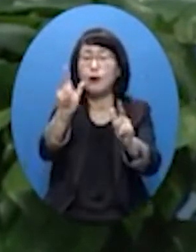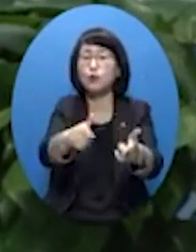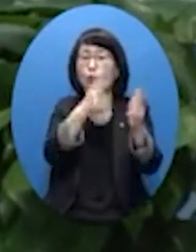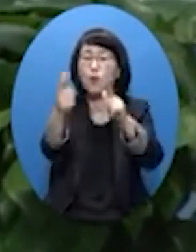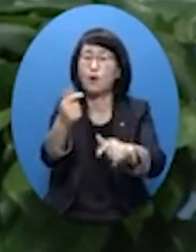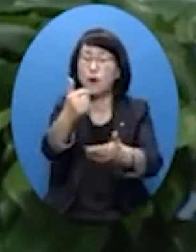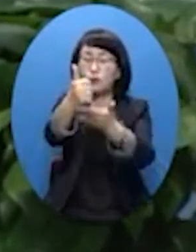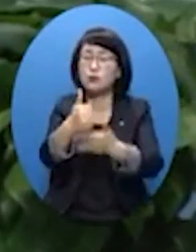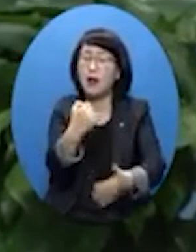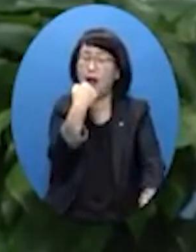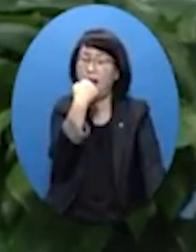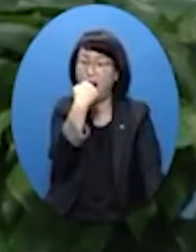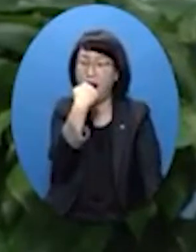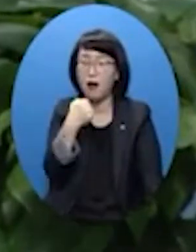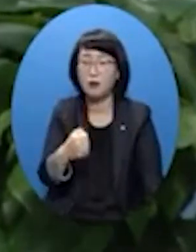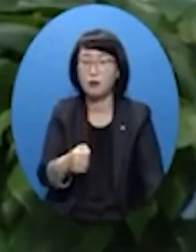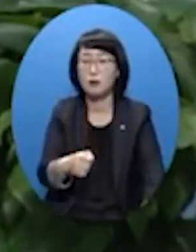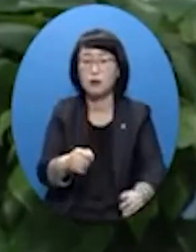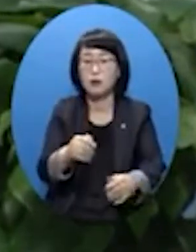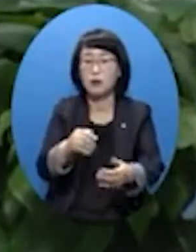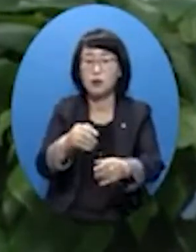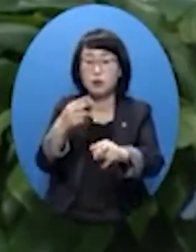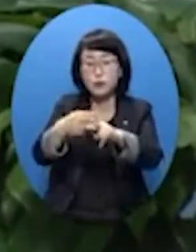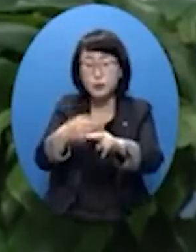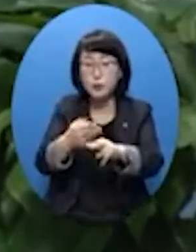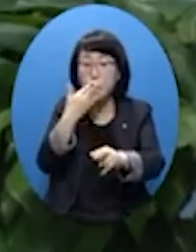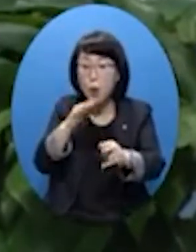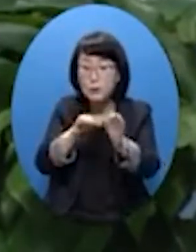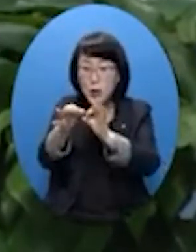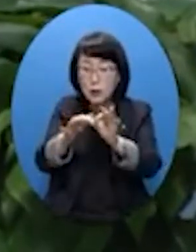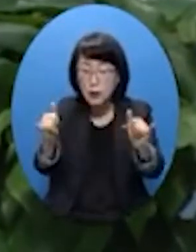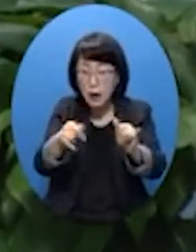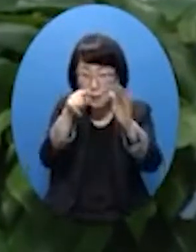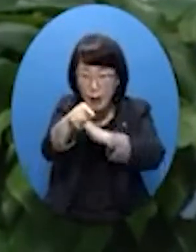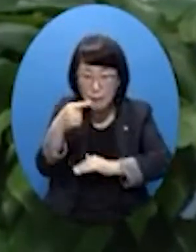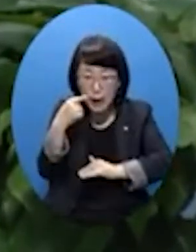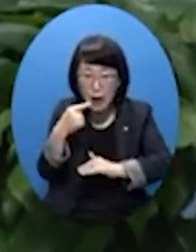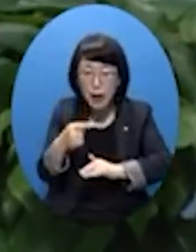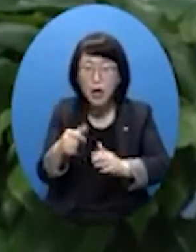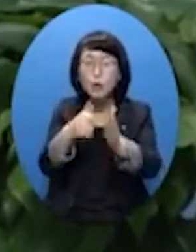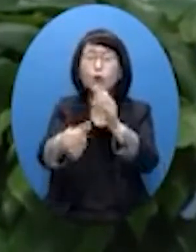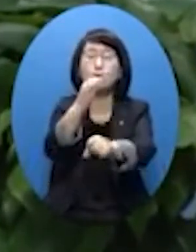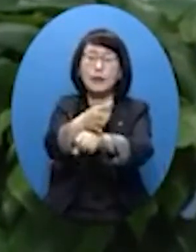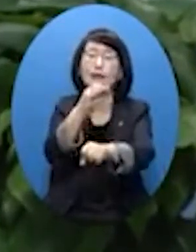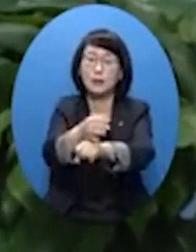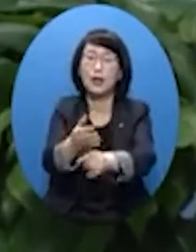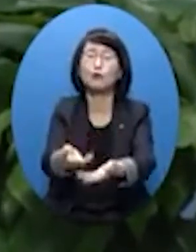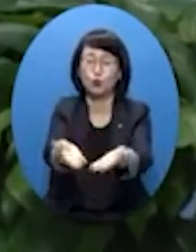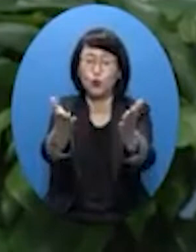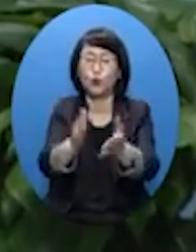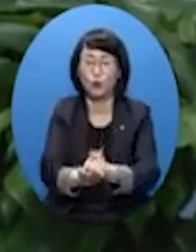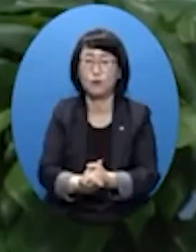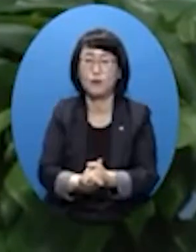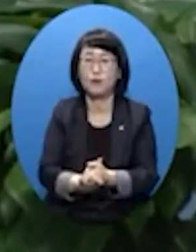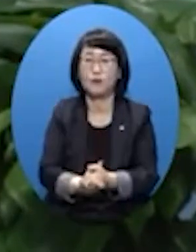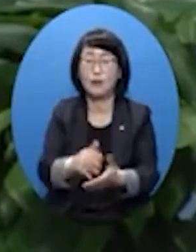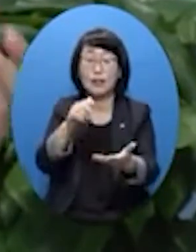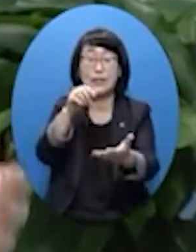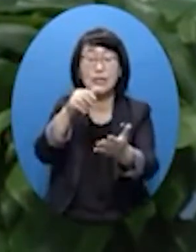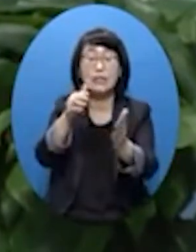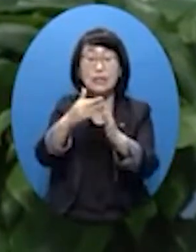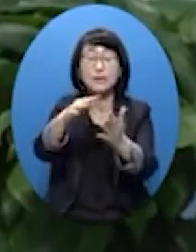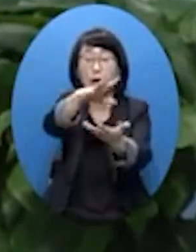손님도 찾아오자 는 분식집 우리가 서 많이 물건을 같 음식을 사 갖고 집에 가서